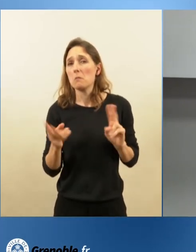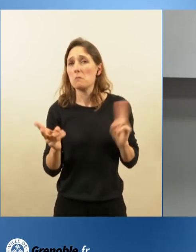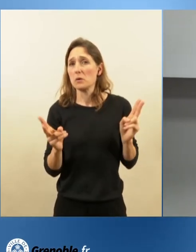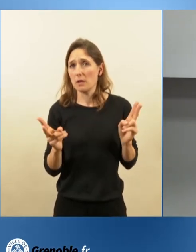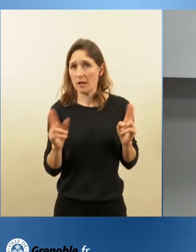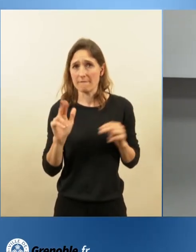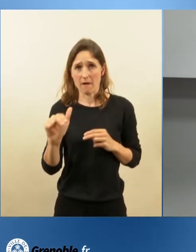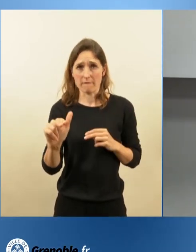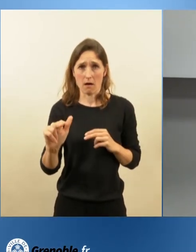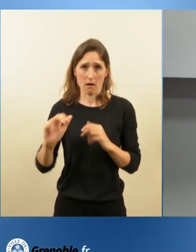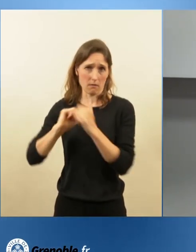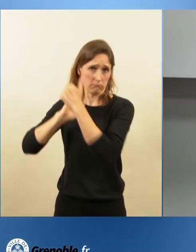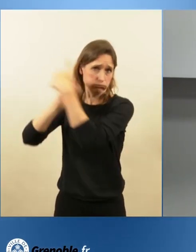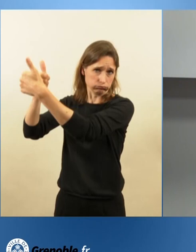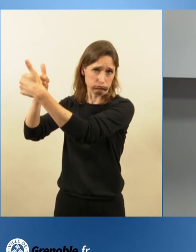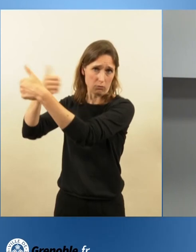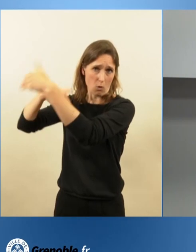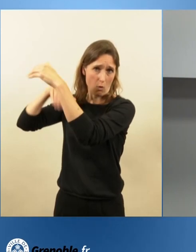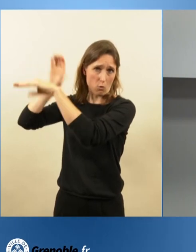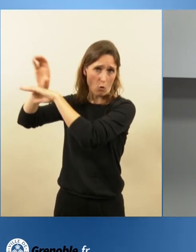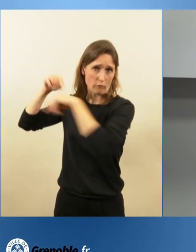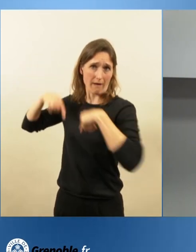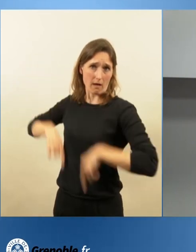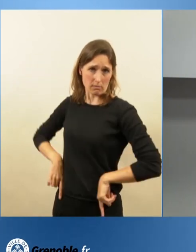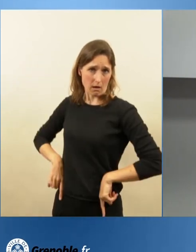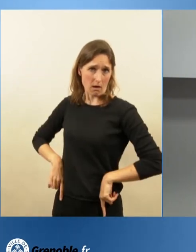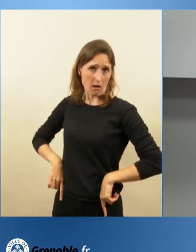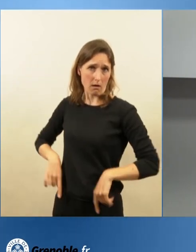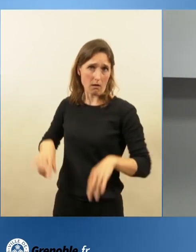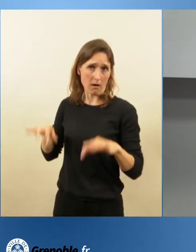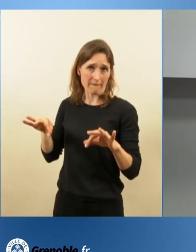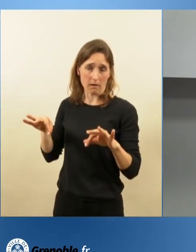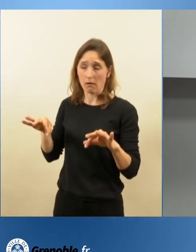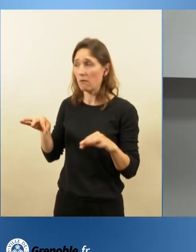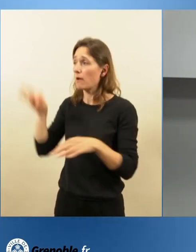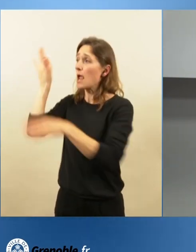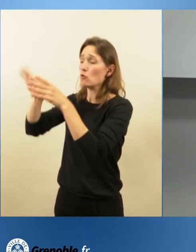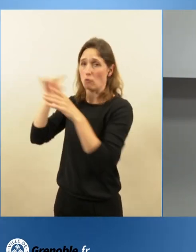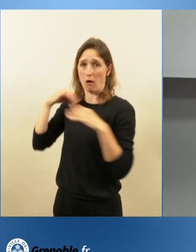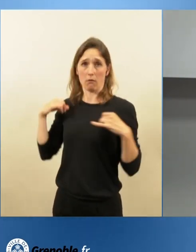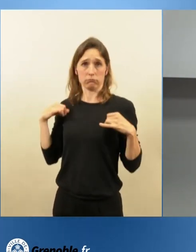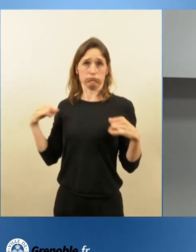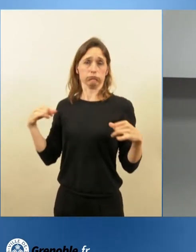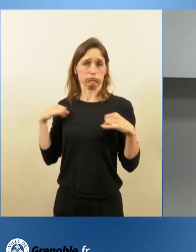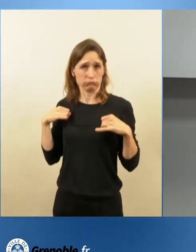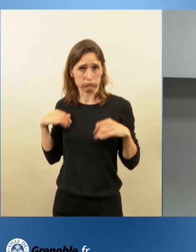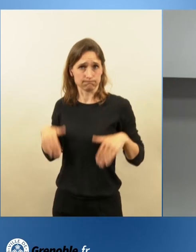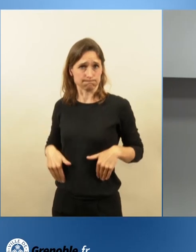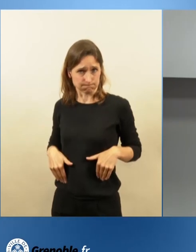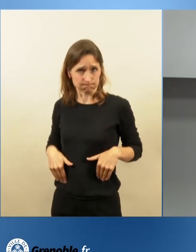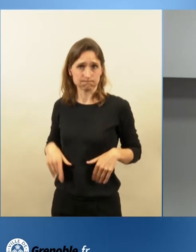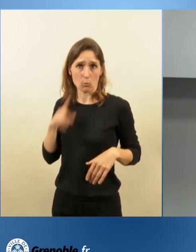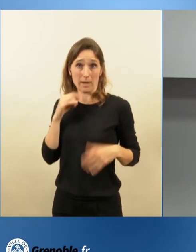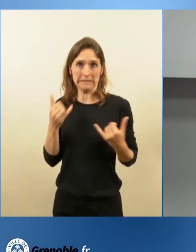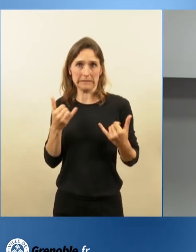des actions juridiques intentées contre des élus pour inaction parce que nous parlons ici de décès